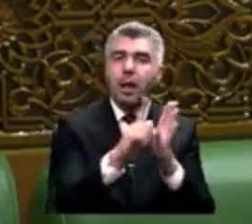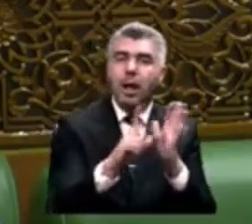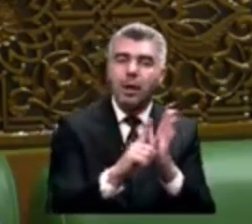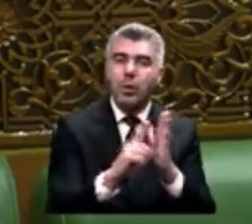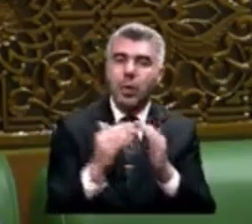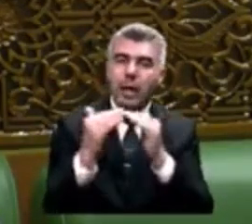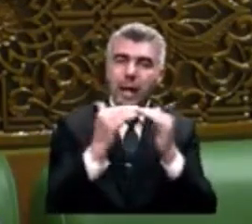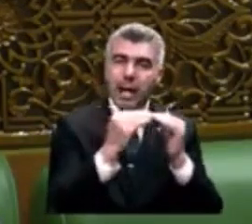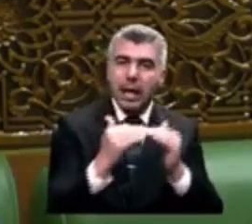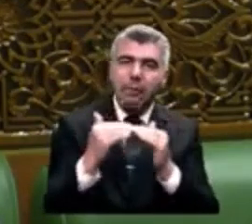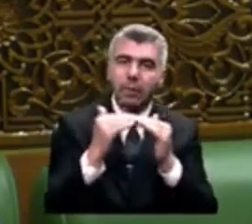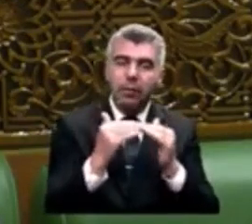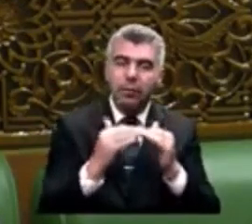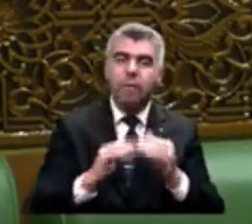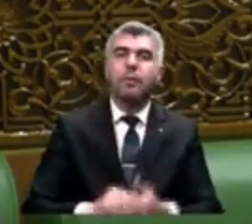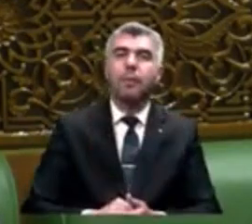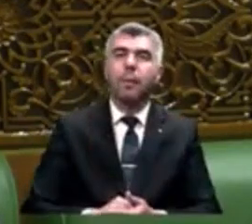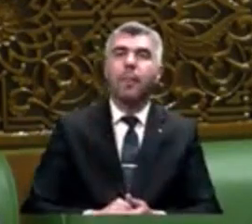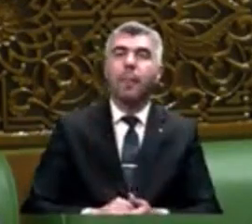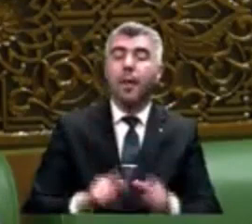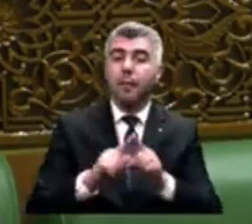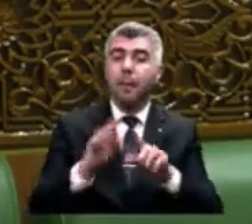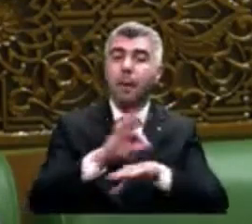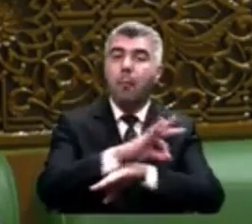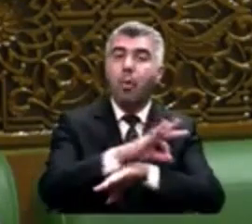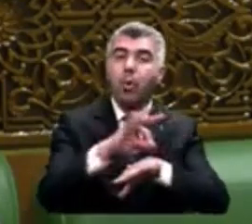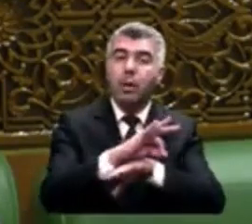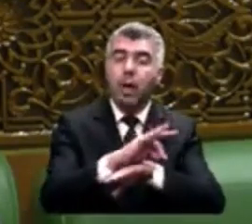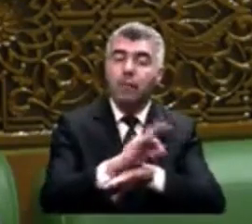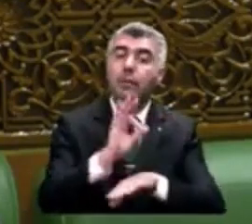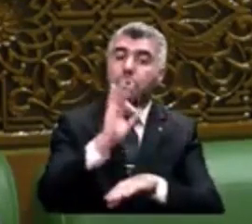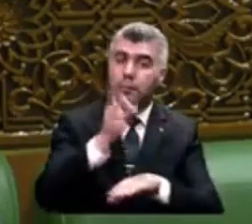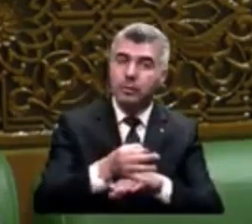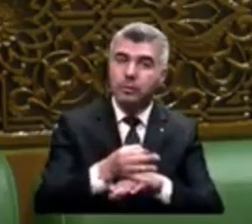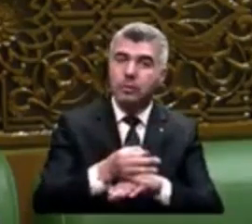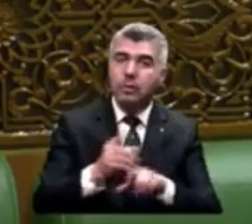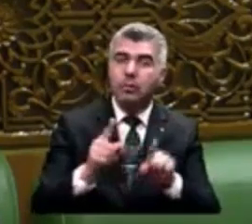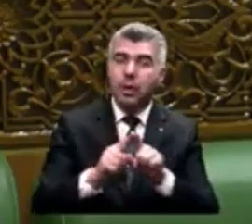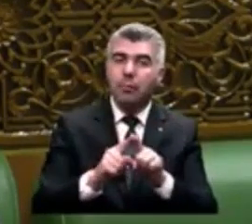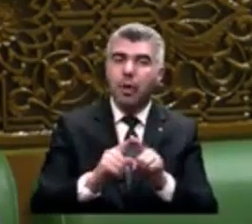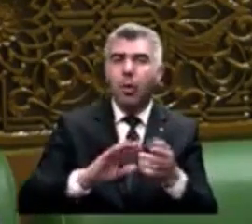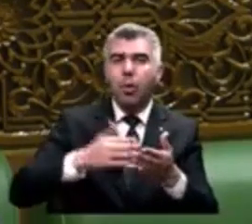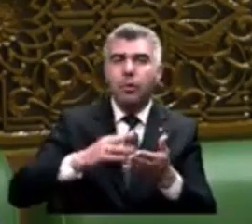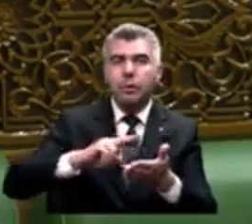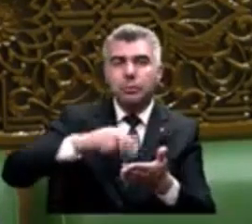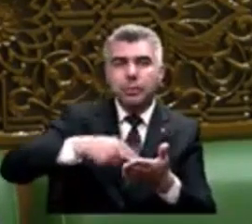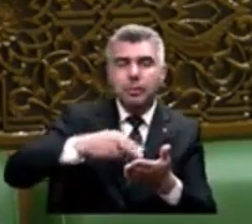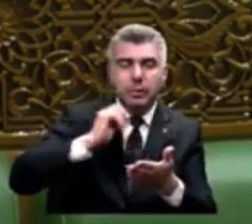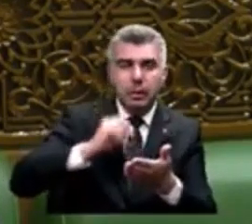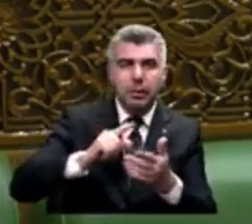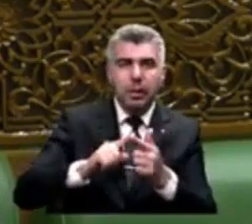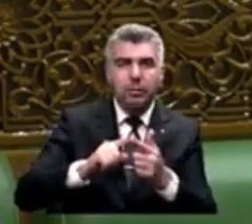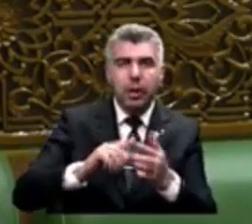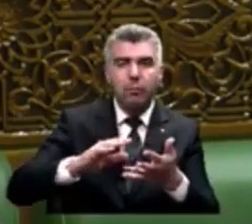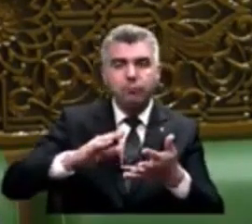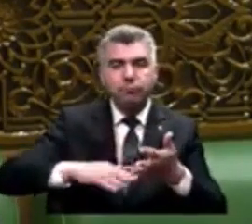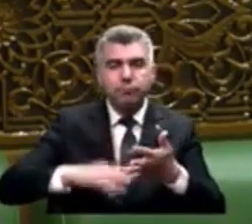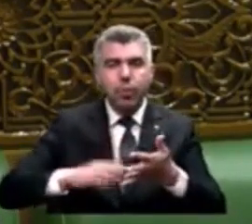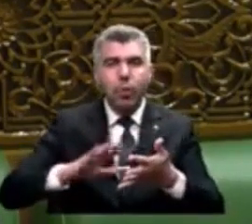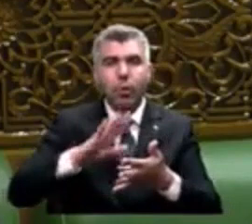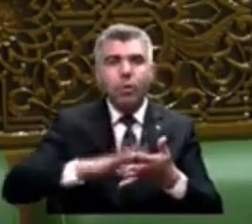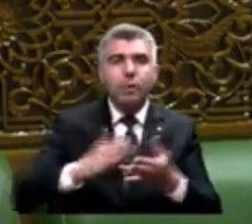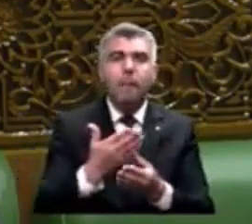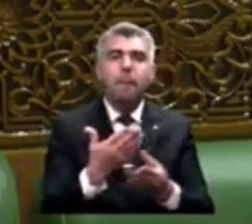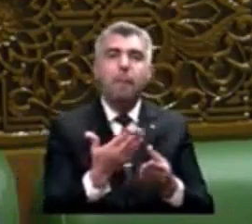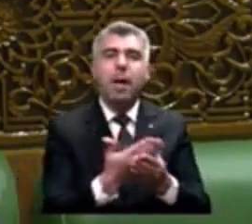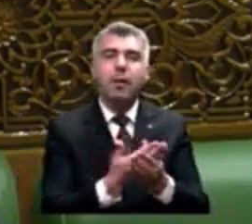موحدا وموحدا وداخل الوظيفة العمومية، ولم يتوقف تجاهل الاتفاقات هنا بل امتد التراجع عن حلول جذرية للعديد من